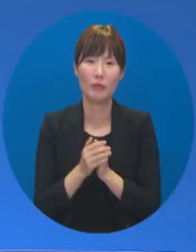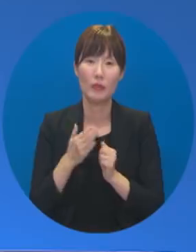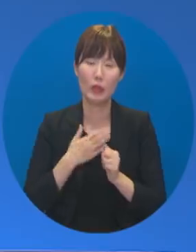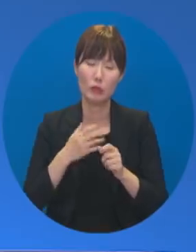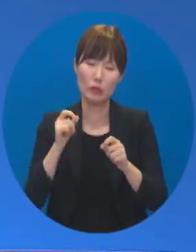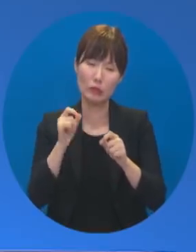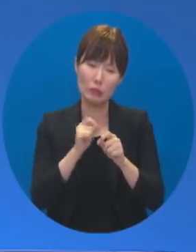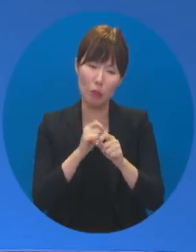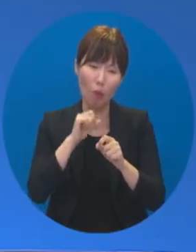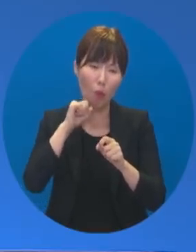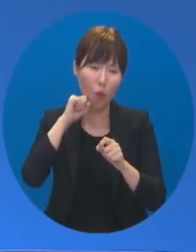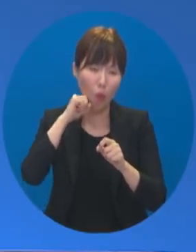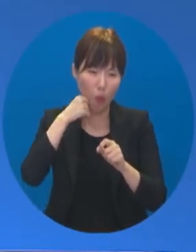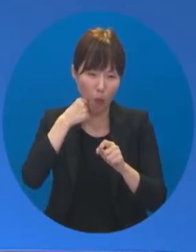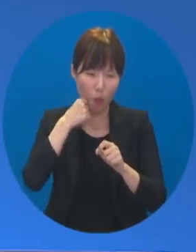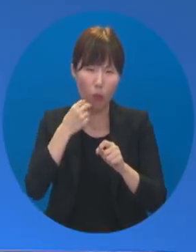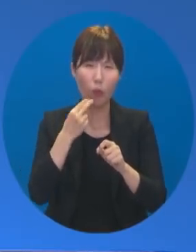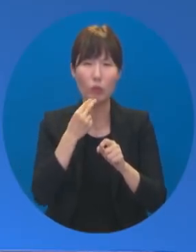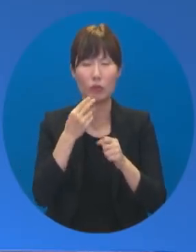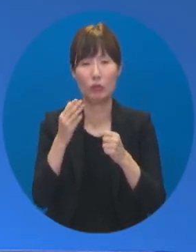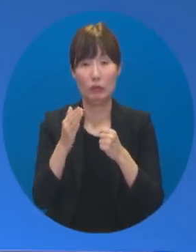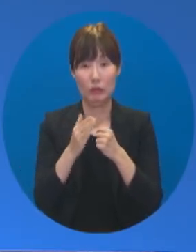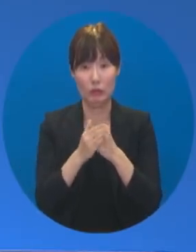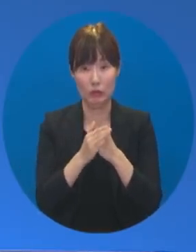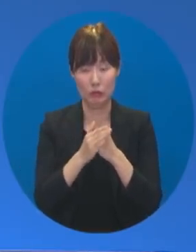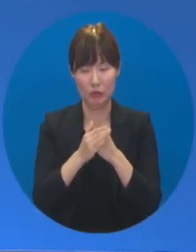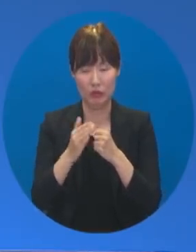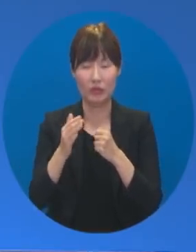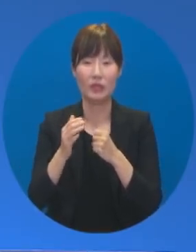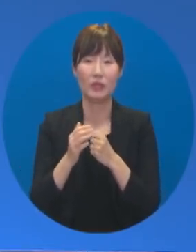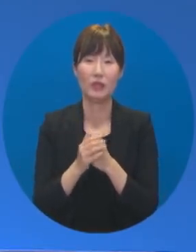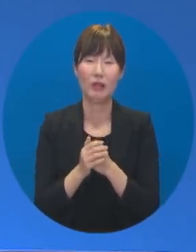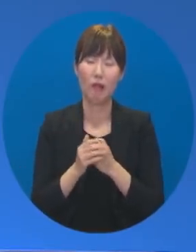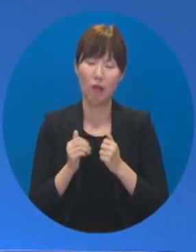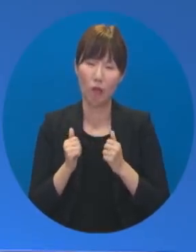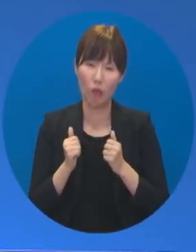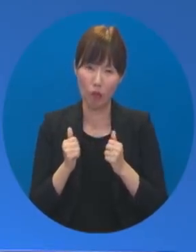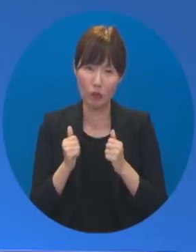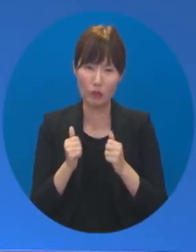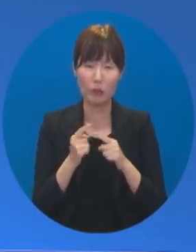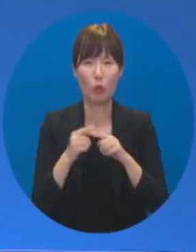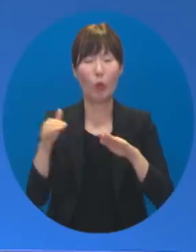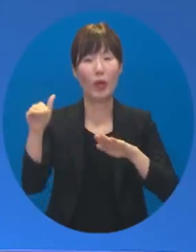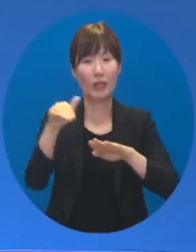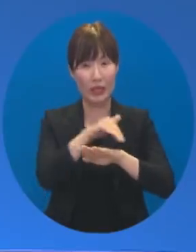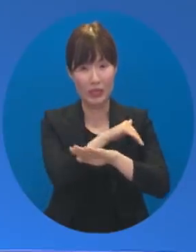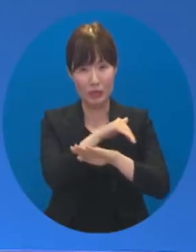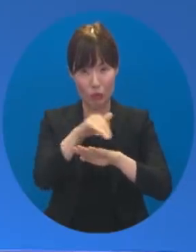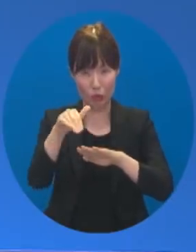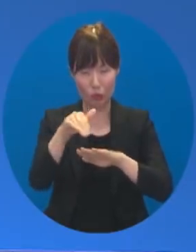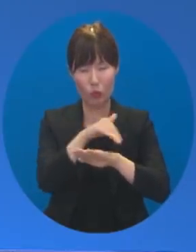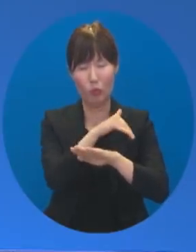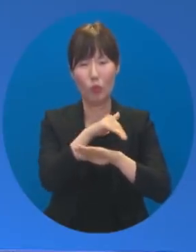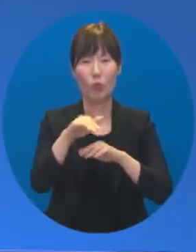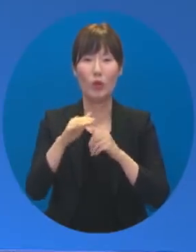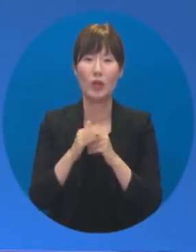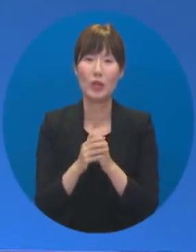어려움이 없이 자랐기 때문에 열심히 교회 다니고 또 열심히